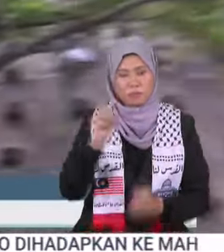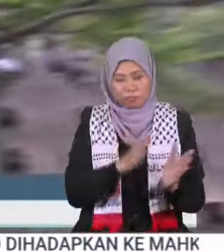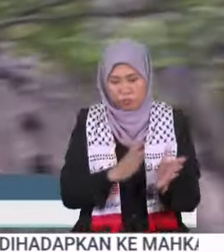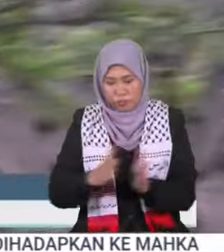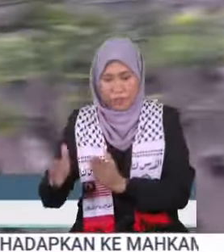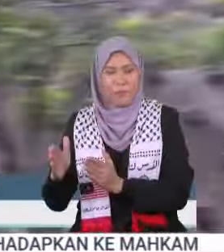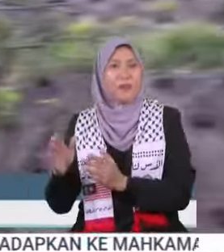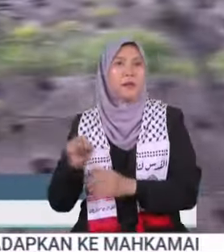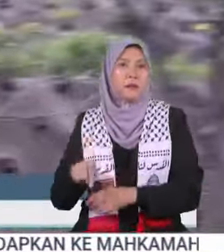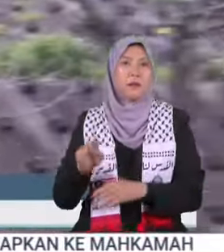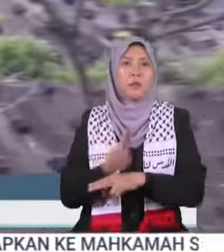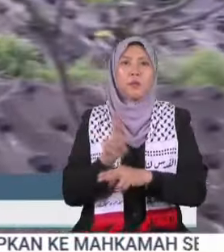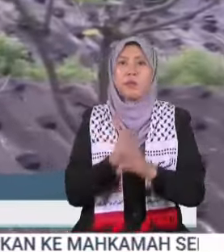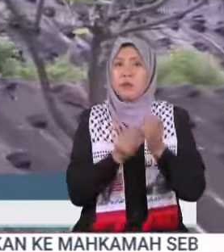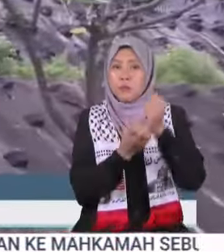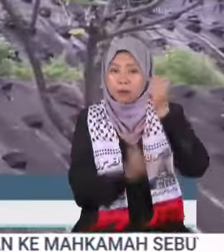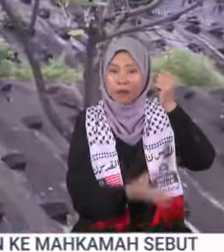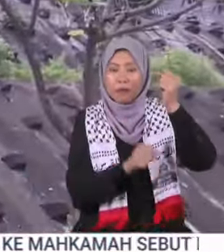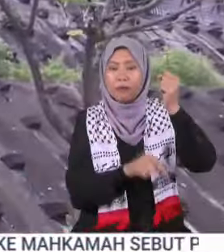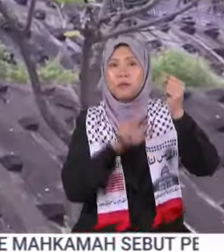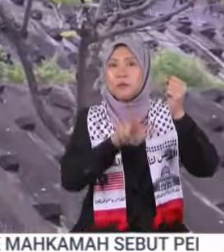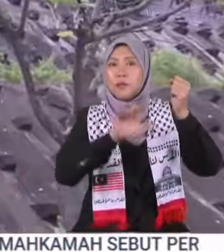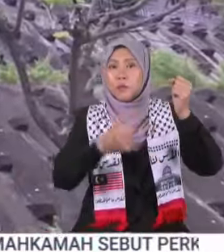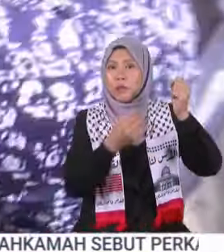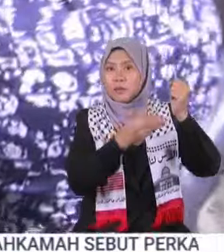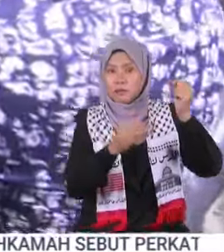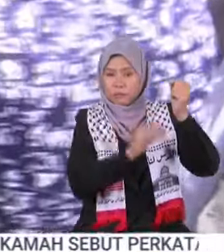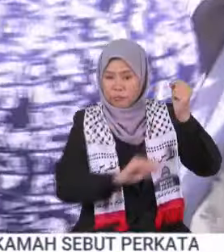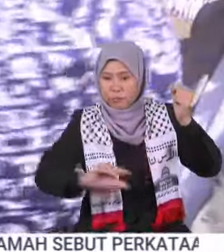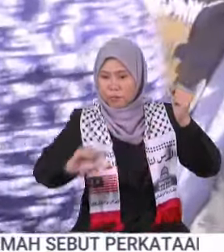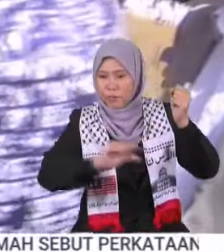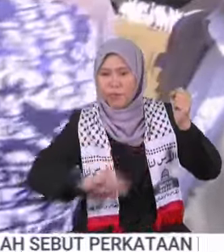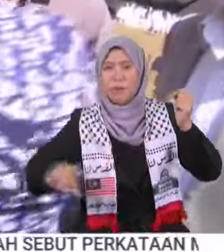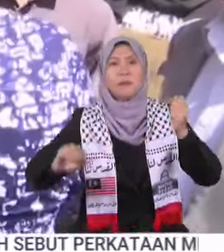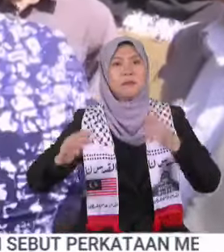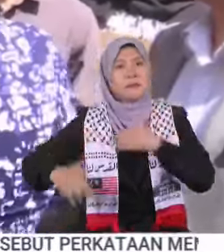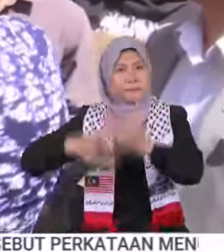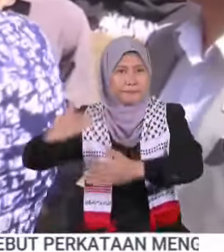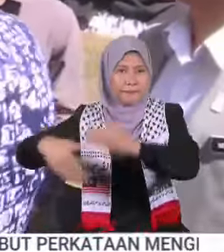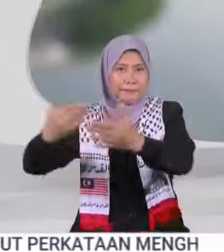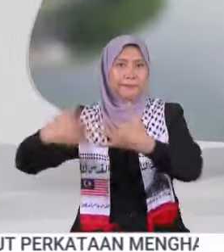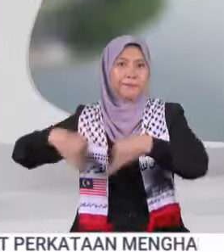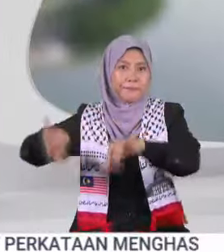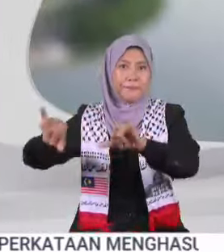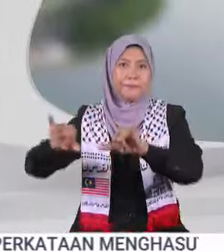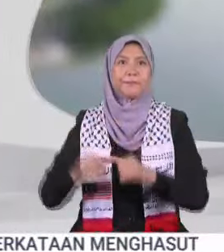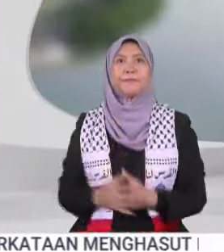dibiayai menggunakan peruntukan rm3 juta itu kini dalam pelaksanaan